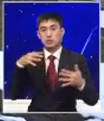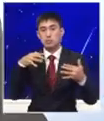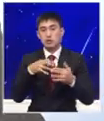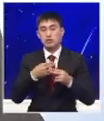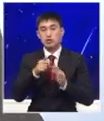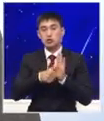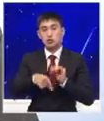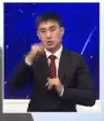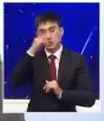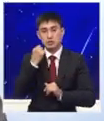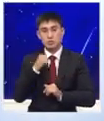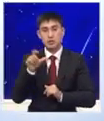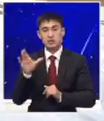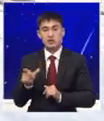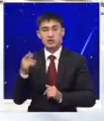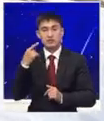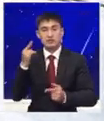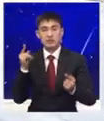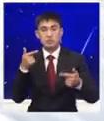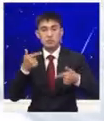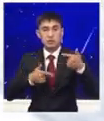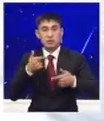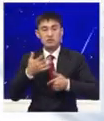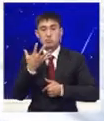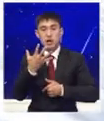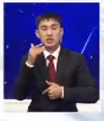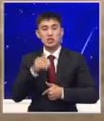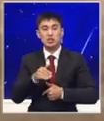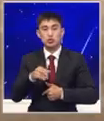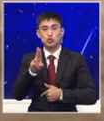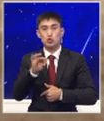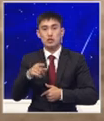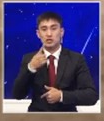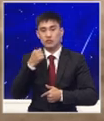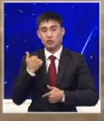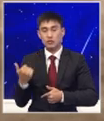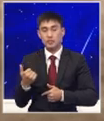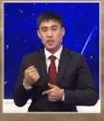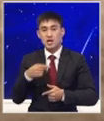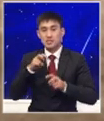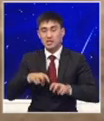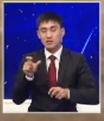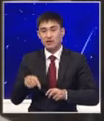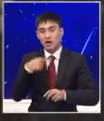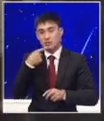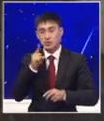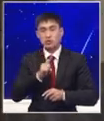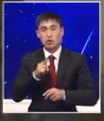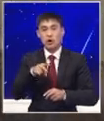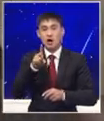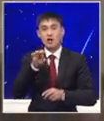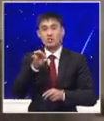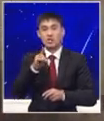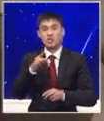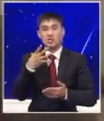600 казахских батыров противостояли 50 тысячам джунгарских воинов. Исследователи отмечают, что хан Жангир в ходе легендарной битвы